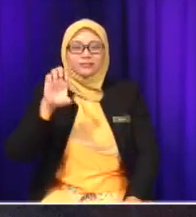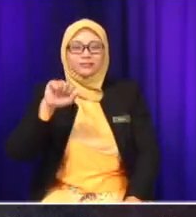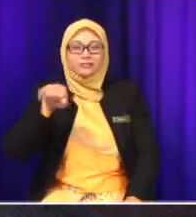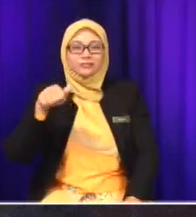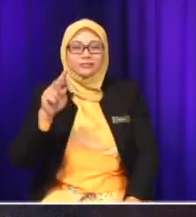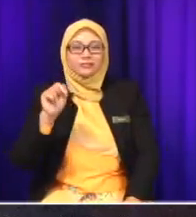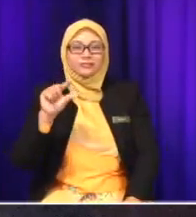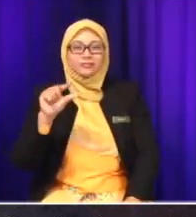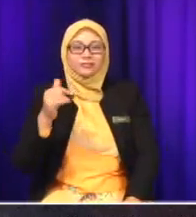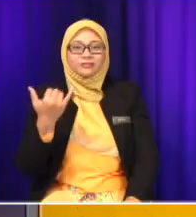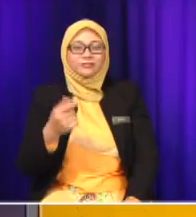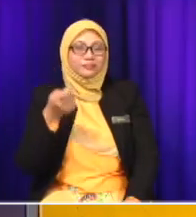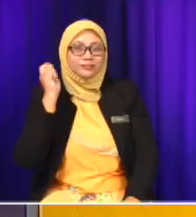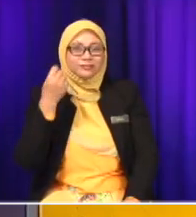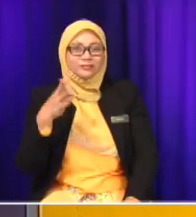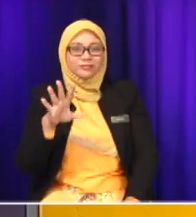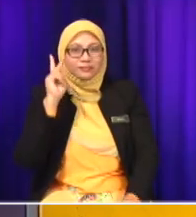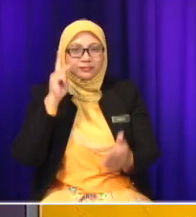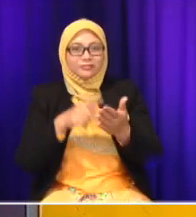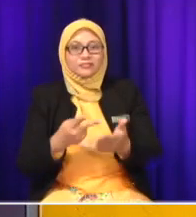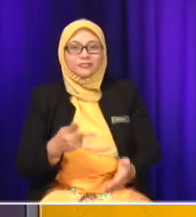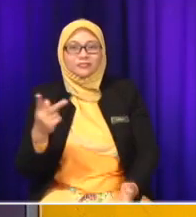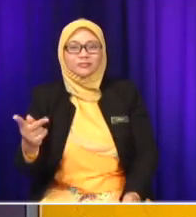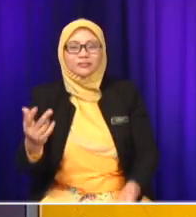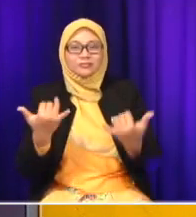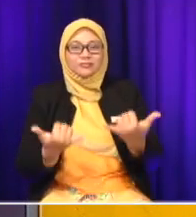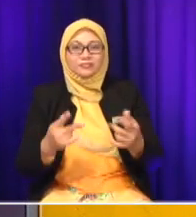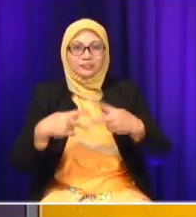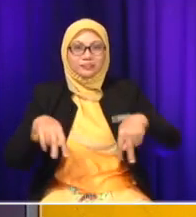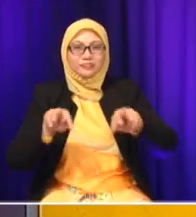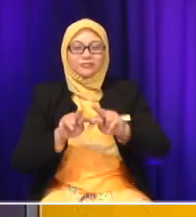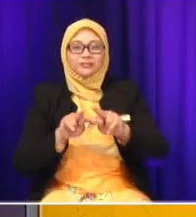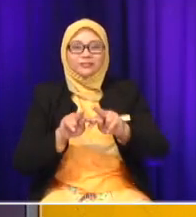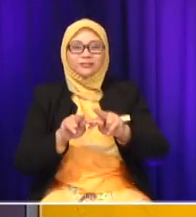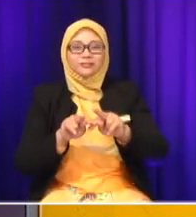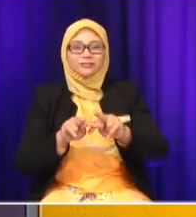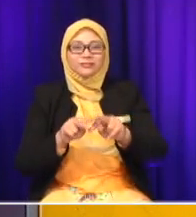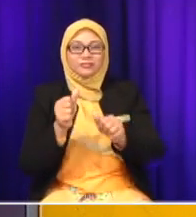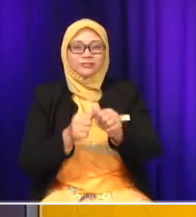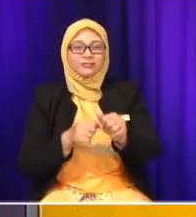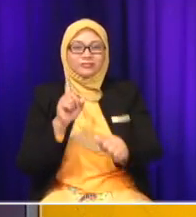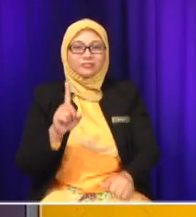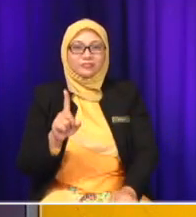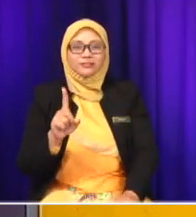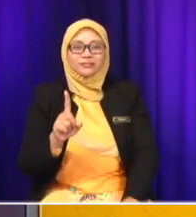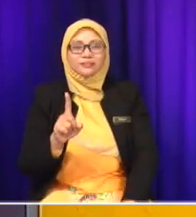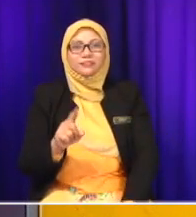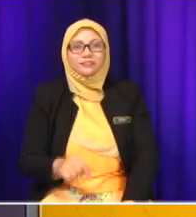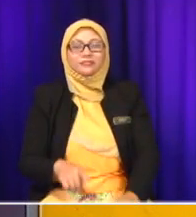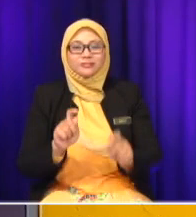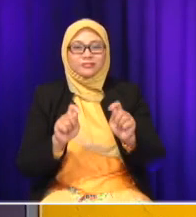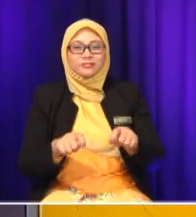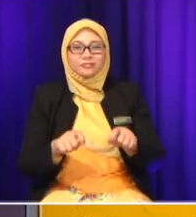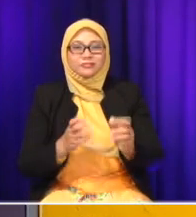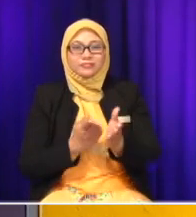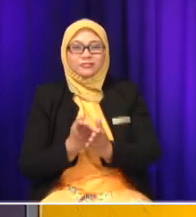komponen Ok seterusnya kita akan lihat pula apa yang keperluan yang saya sebutkan tadi setiap satu persatu kita akan huraikan melalui langkah-langkah